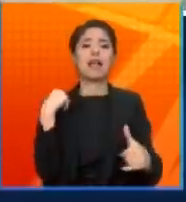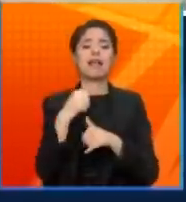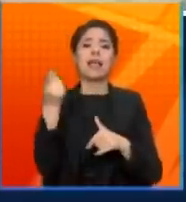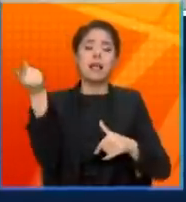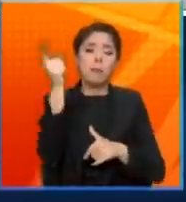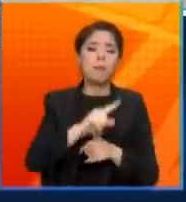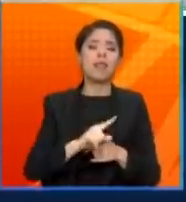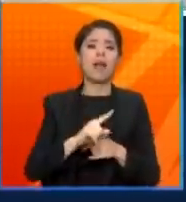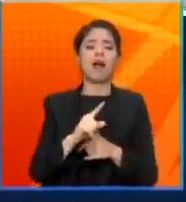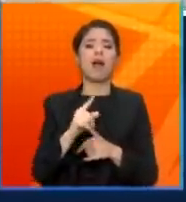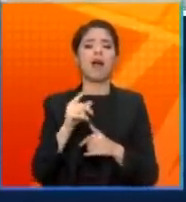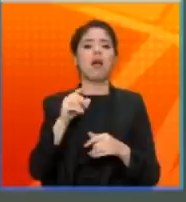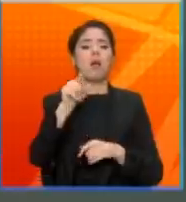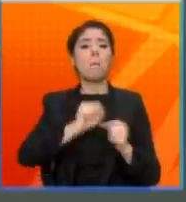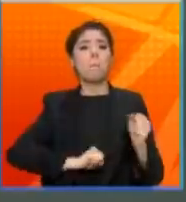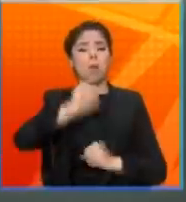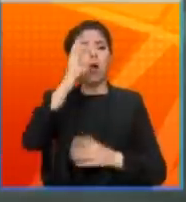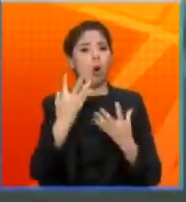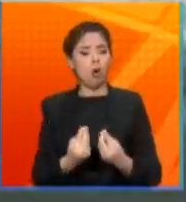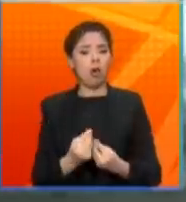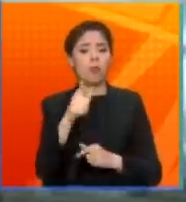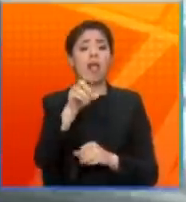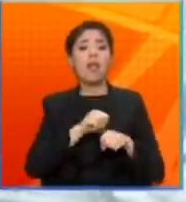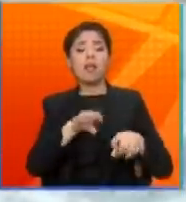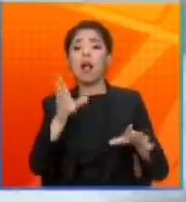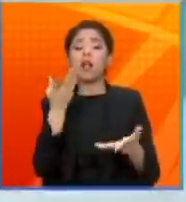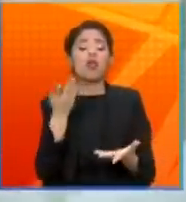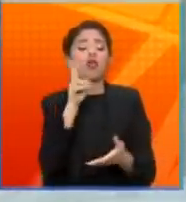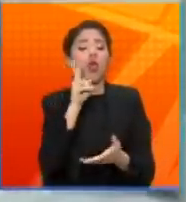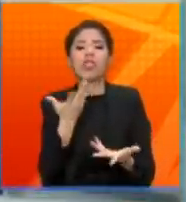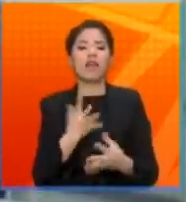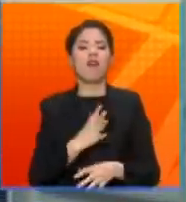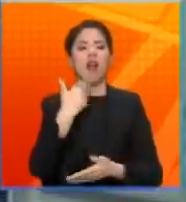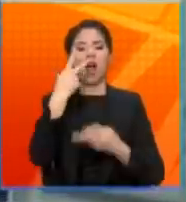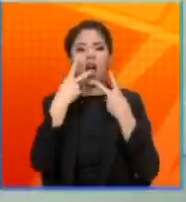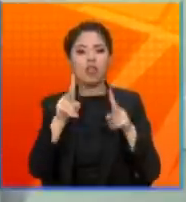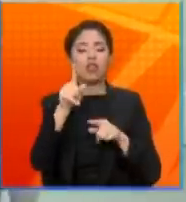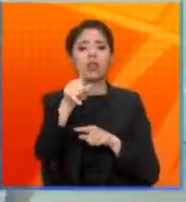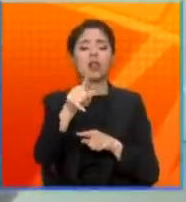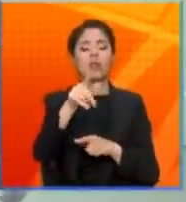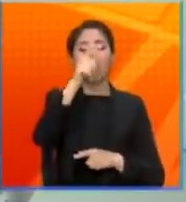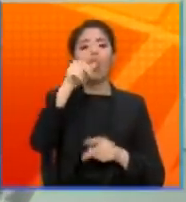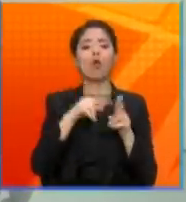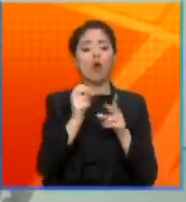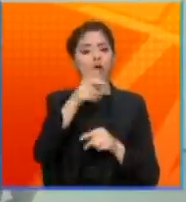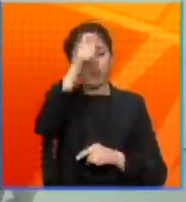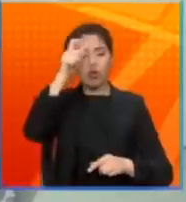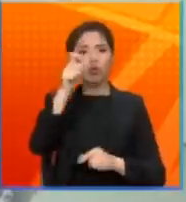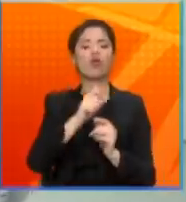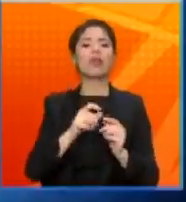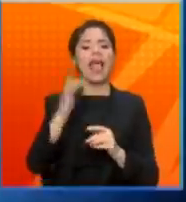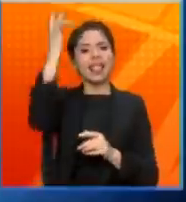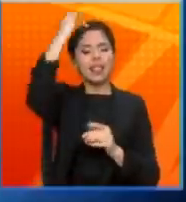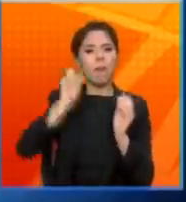pik dalgasına yol açabilir. Salgında son durumu açıkladı. Koronavirüste Türkiye'nin tepe noktasına ulaştığını